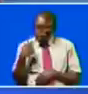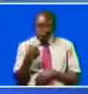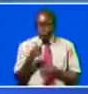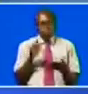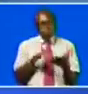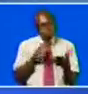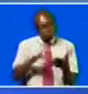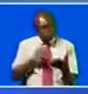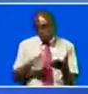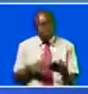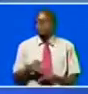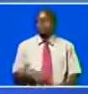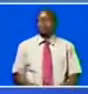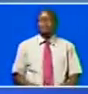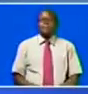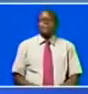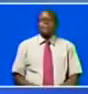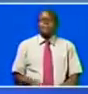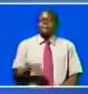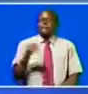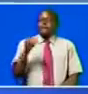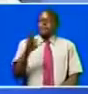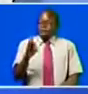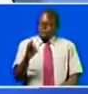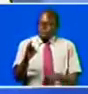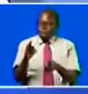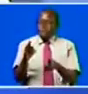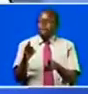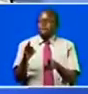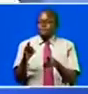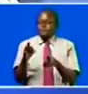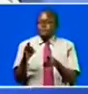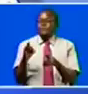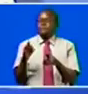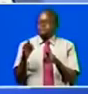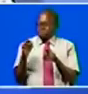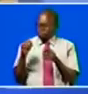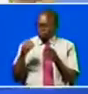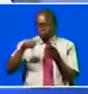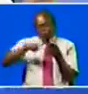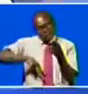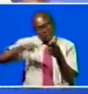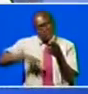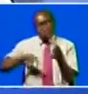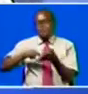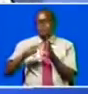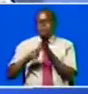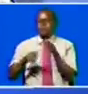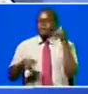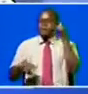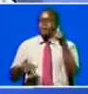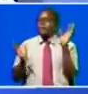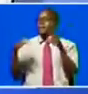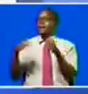hivyo? Malaika, ukiona mtu amechukua simu, amefika hiyo kiwango ya kwenda kuangalia simu yako, ameita kampuni iangalie simu